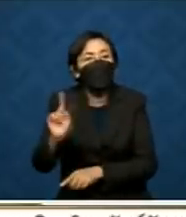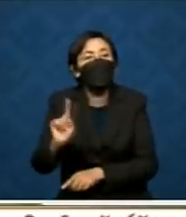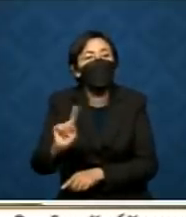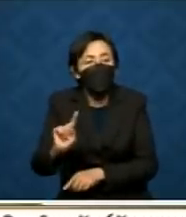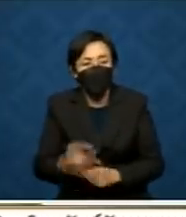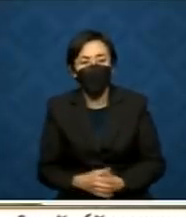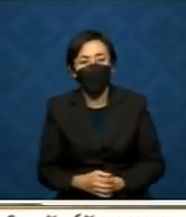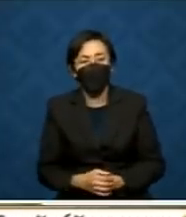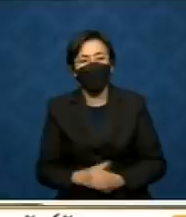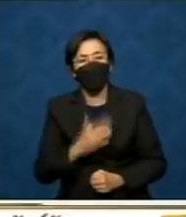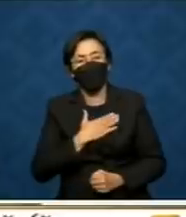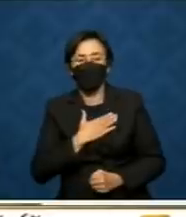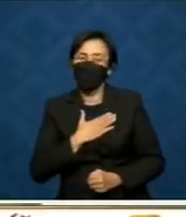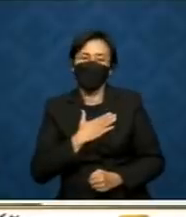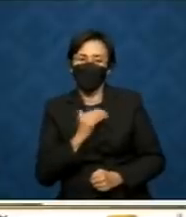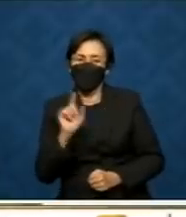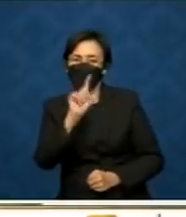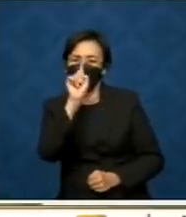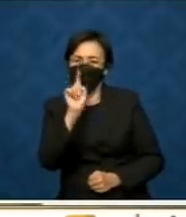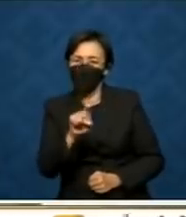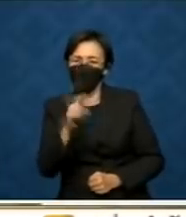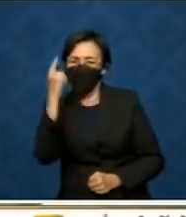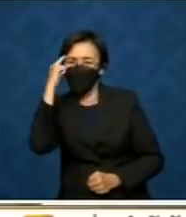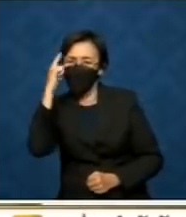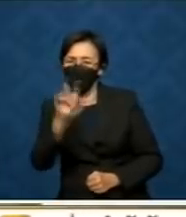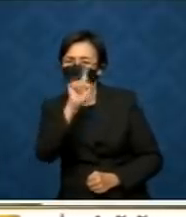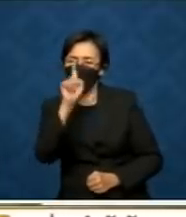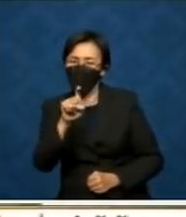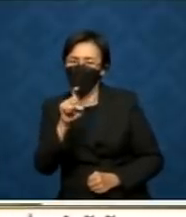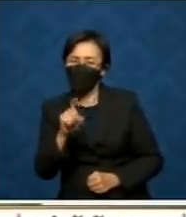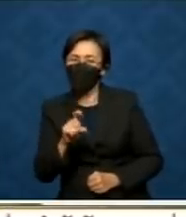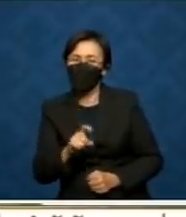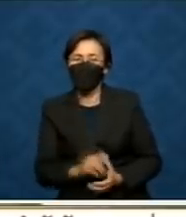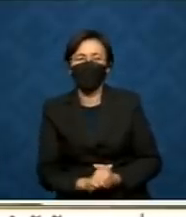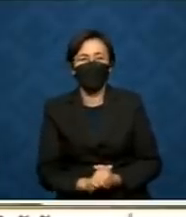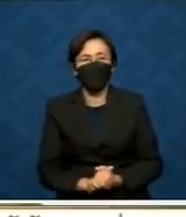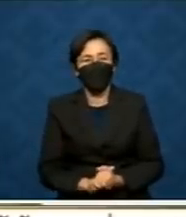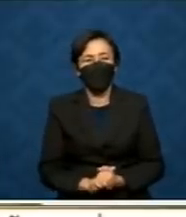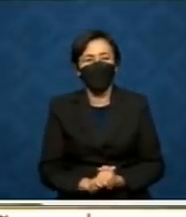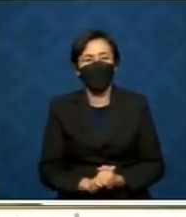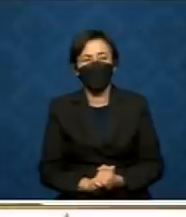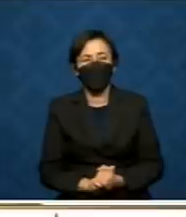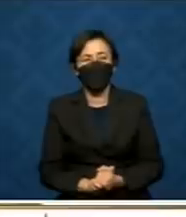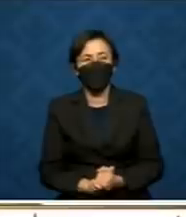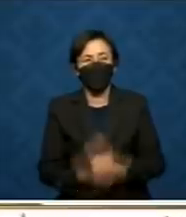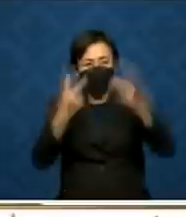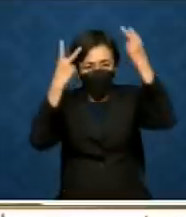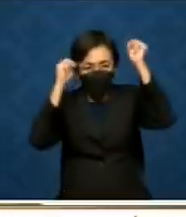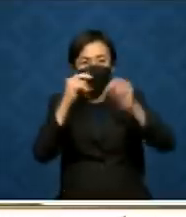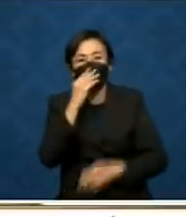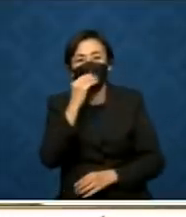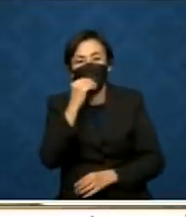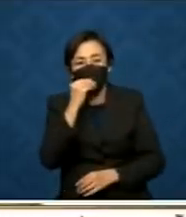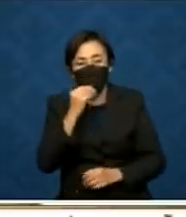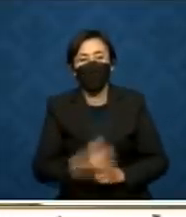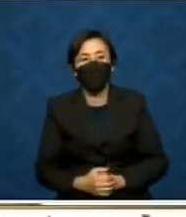แต่ผมก็ยังไม่ปัจจัยอีกนะแต่เริ่มสงสัยหนักขึ้นเรื่อยๆหนักขึ้นเรื่อยๆๆอย่าไปฟังนายกพูด